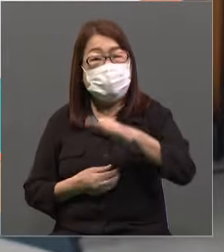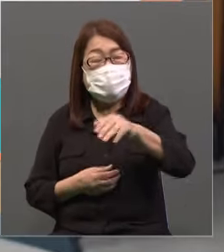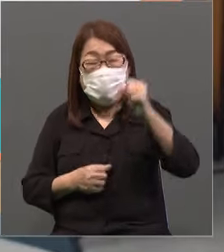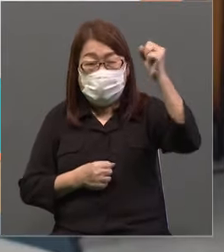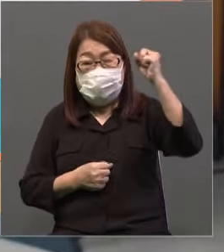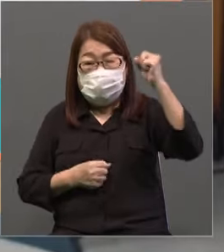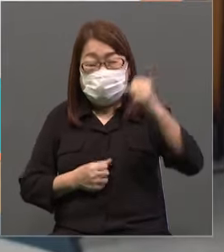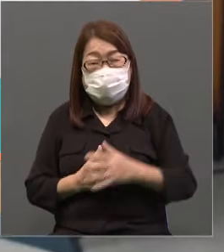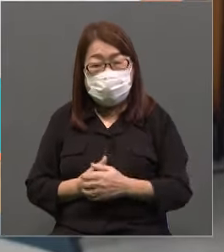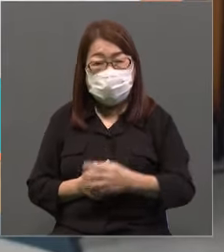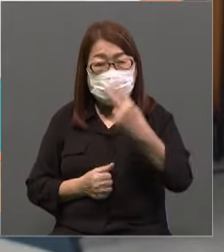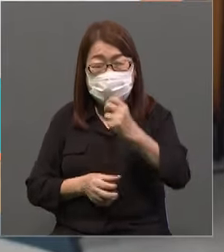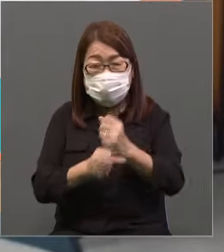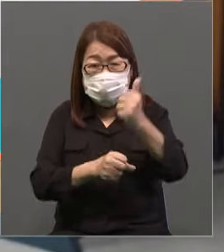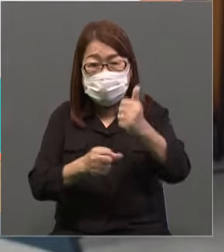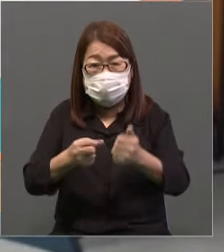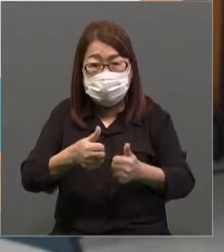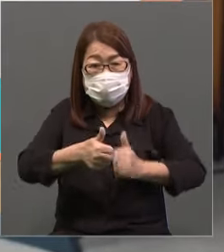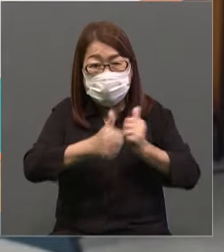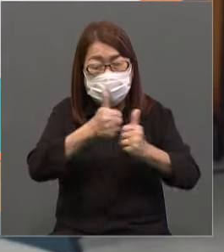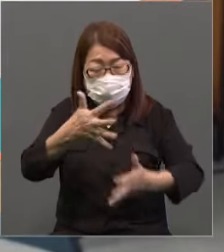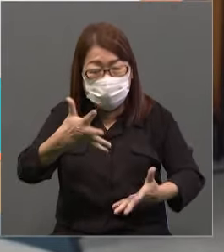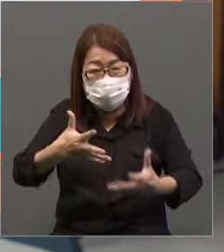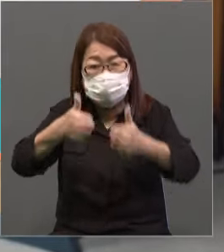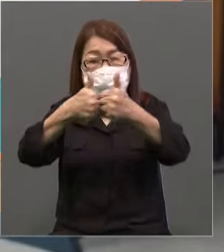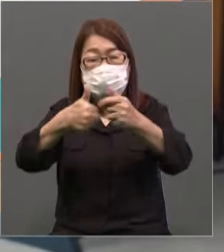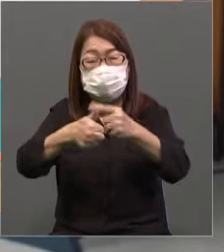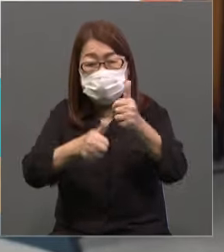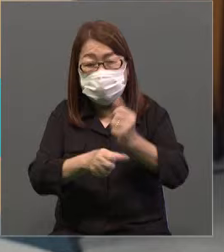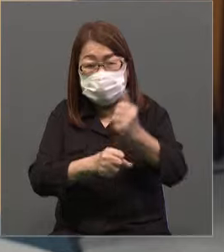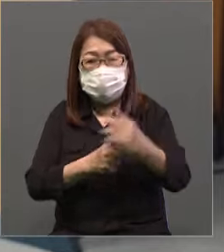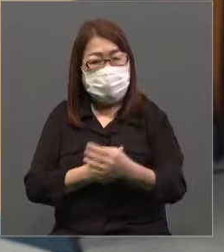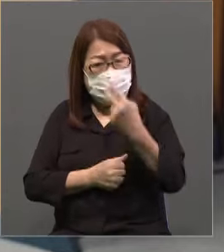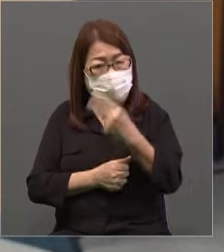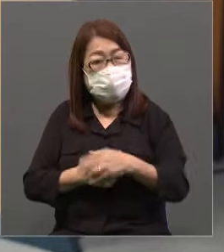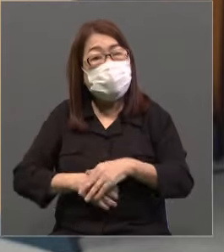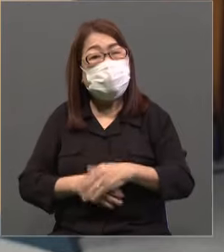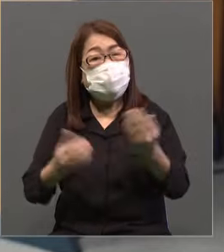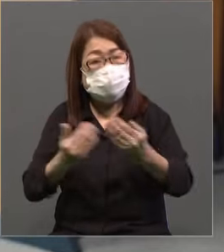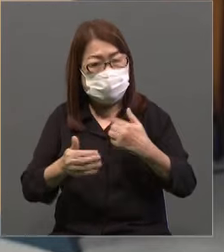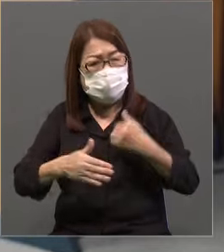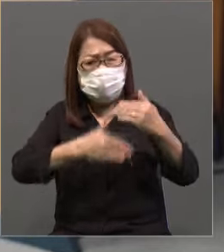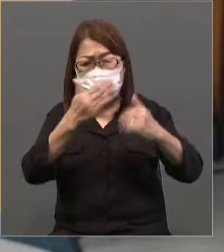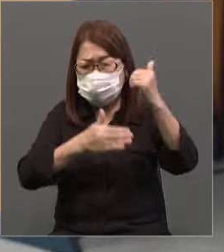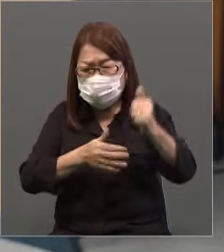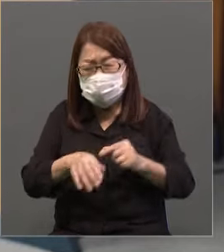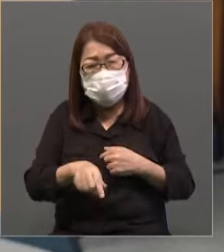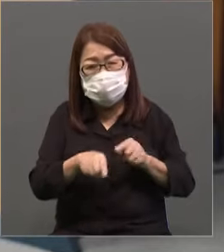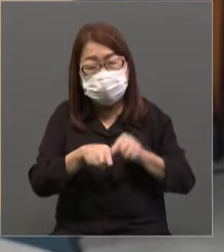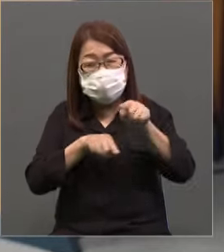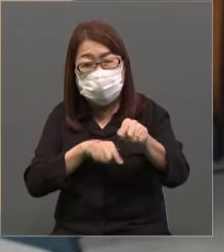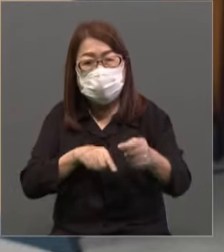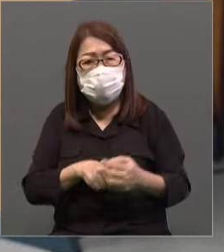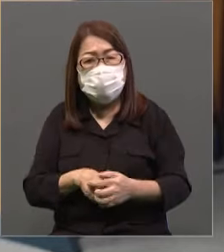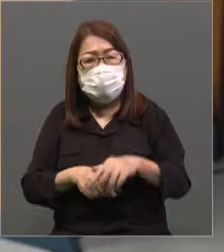ค่ะไม่คิดว่าเขาจะไปต่อรอบประเทศอย่างเงี้ยค่ะแต่ลึกๆแล้วพัฒนาการน้องคือค่อนข้างก้าวกระโดดสำหรับที่แบบทั่วไป